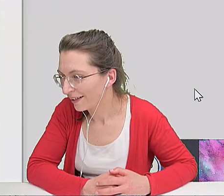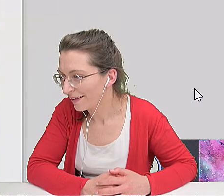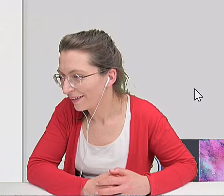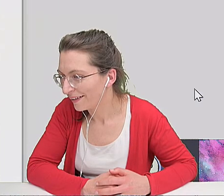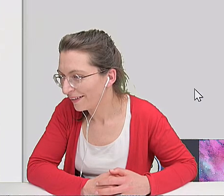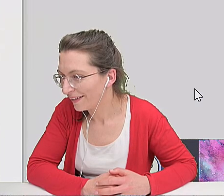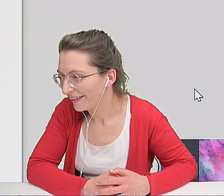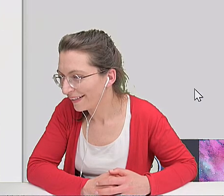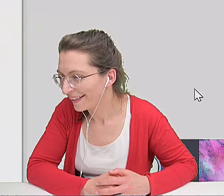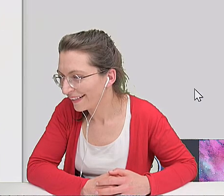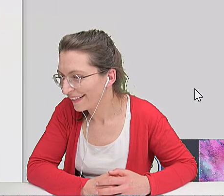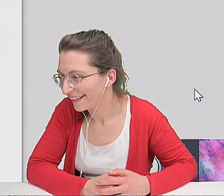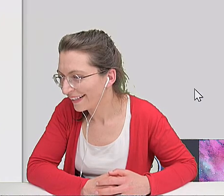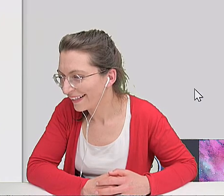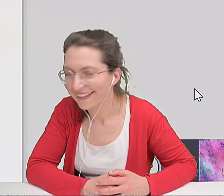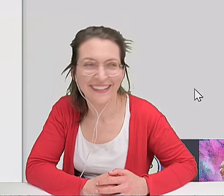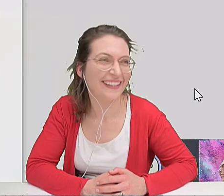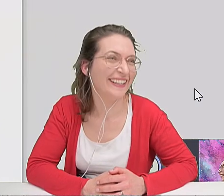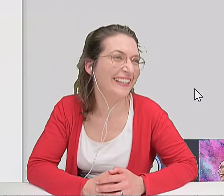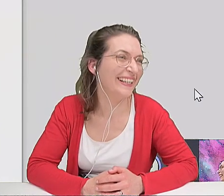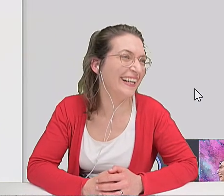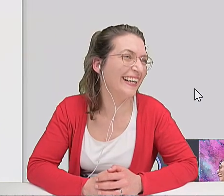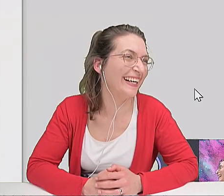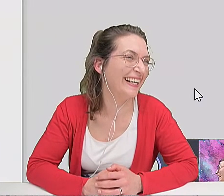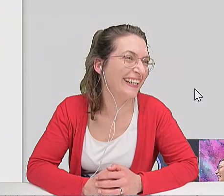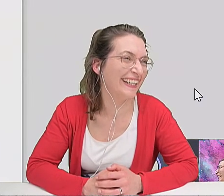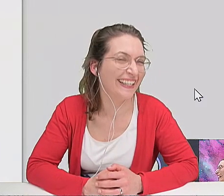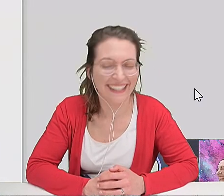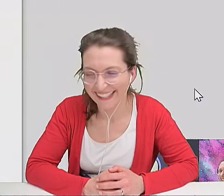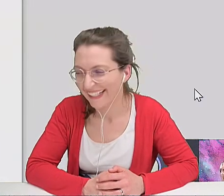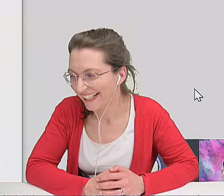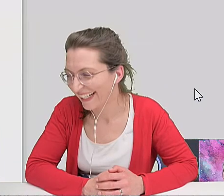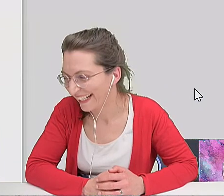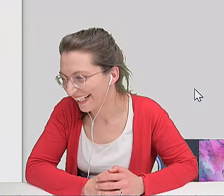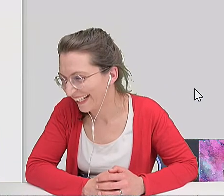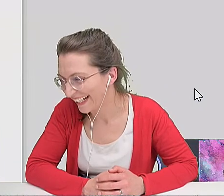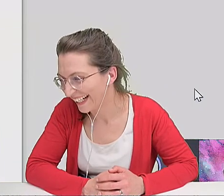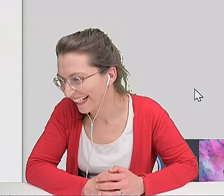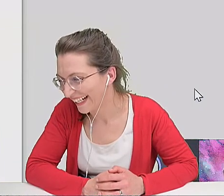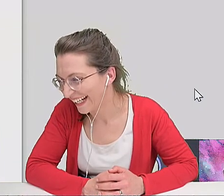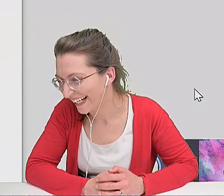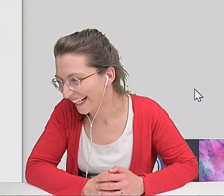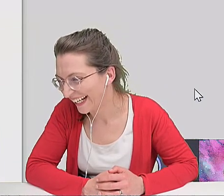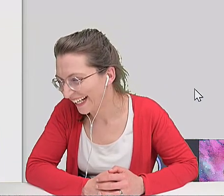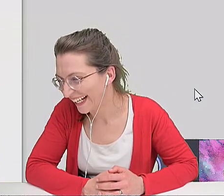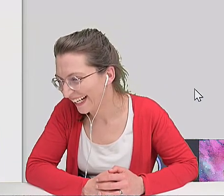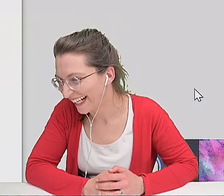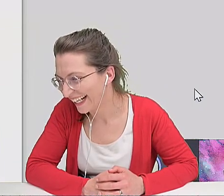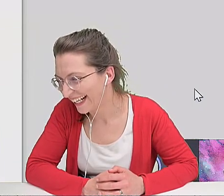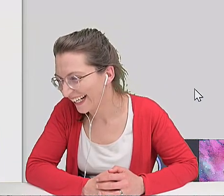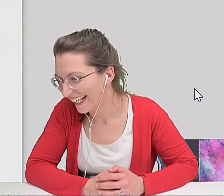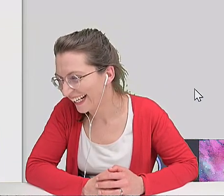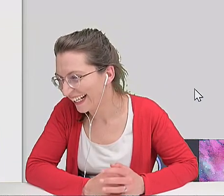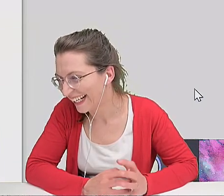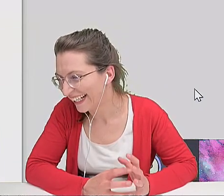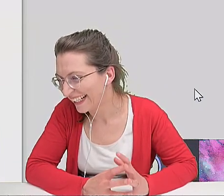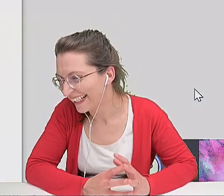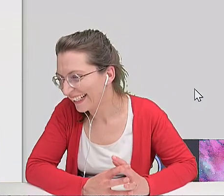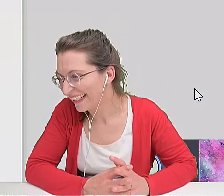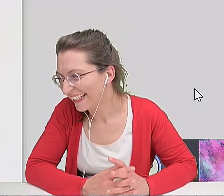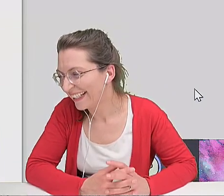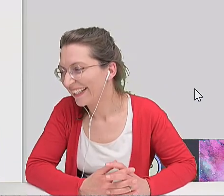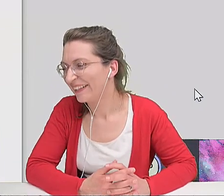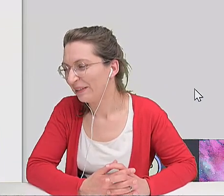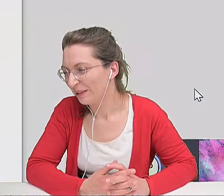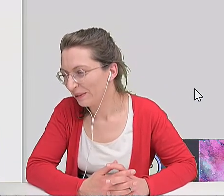ich jetzt, wie Peter, ne, hätte ich jetzt auch gesagt. Und ja gut, und das Wenigste, das Kleinste, das wird man jetzt eben in Python und in